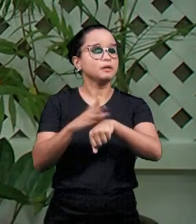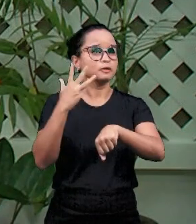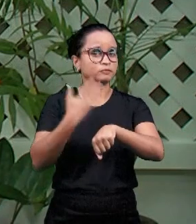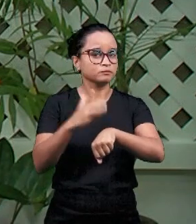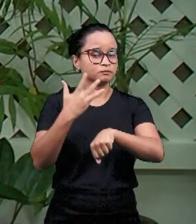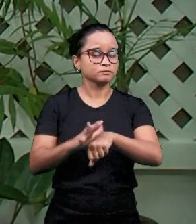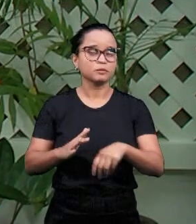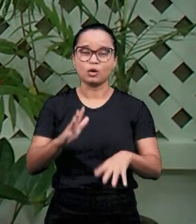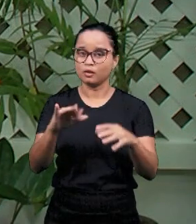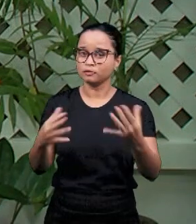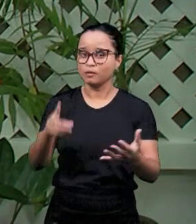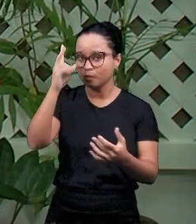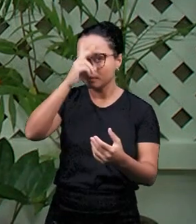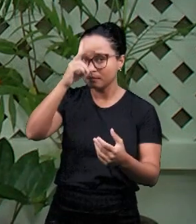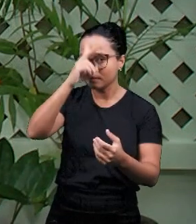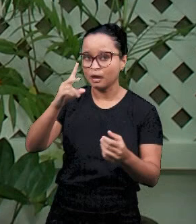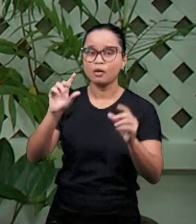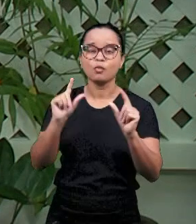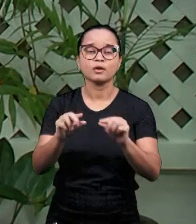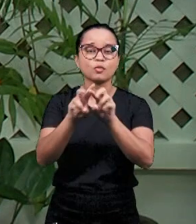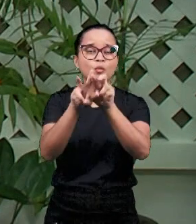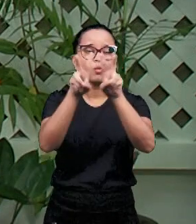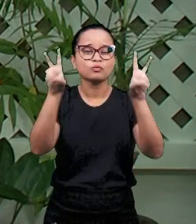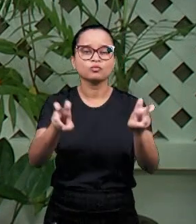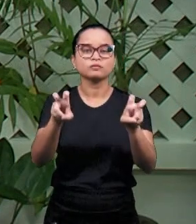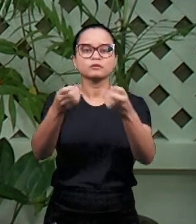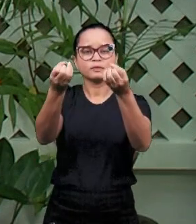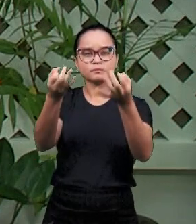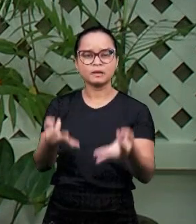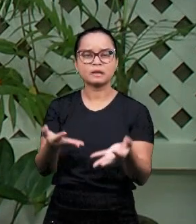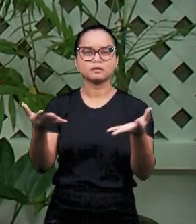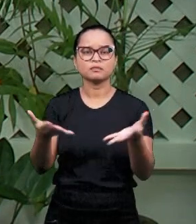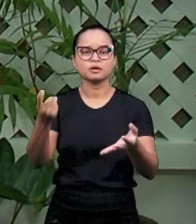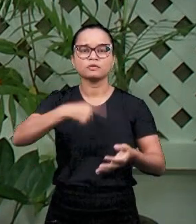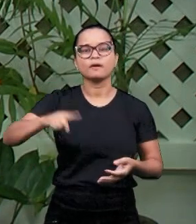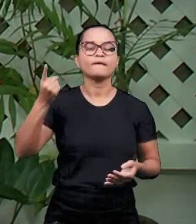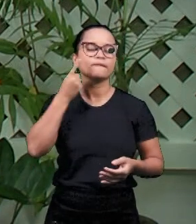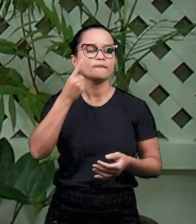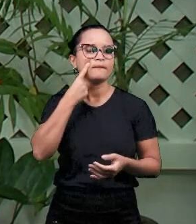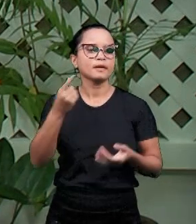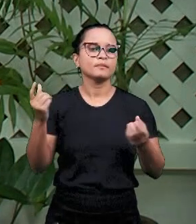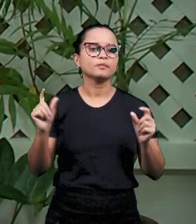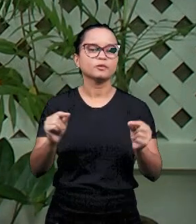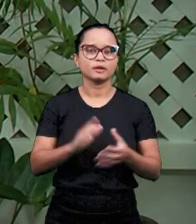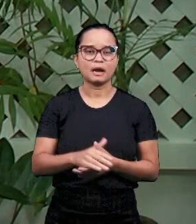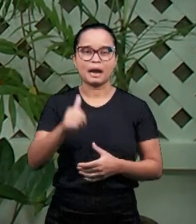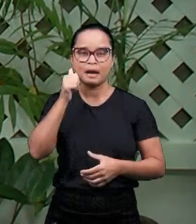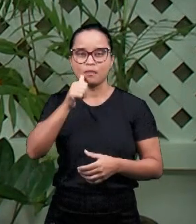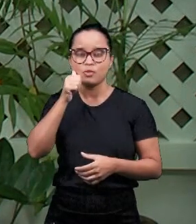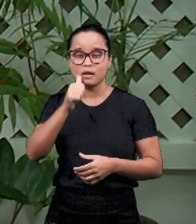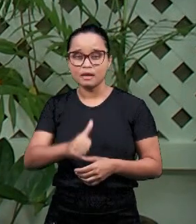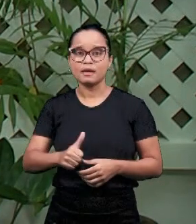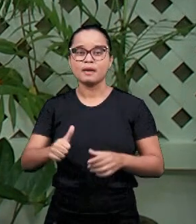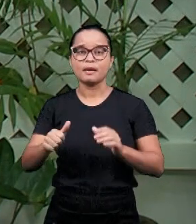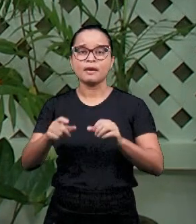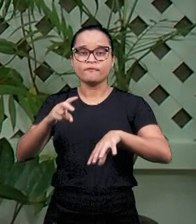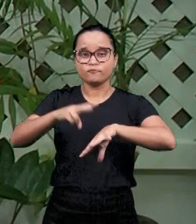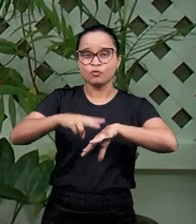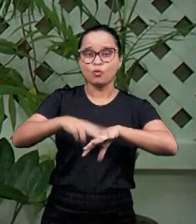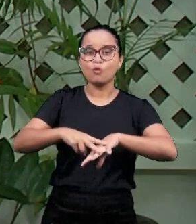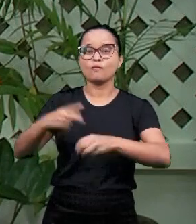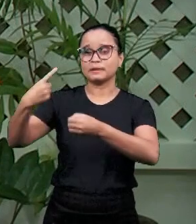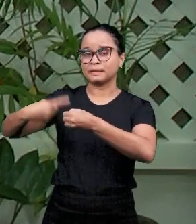suivant, du sujet qui a été traité quand nous avons vu le cas de la veuve de Naïm. Tout